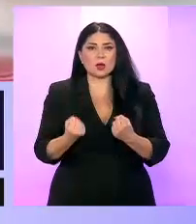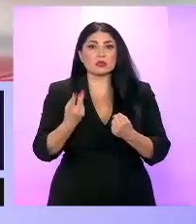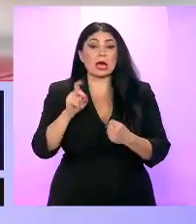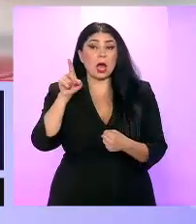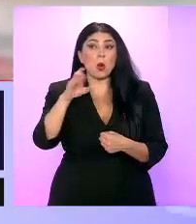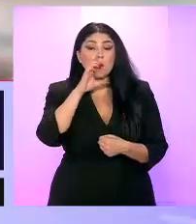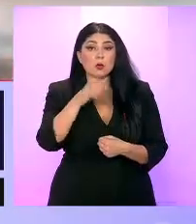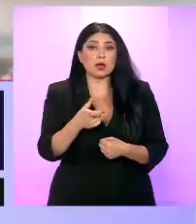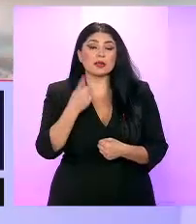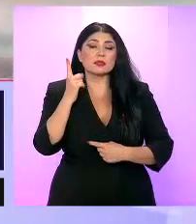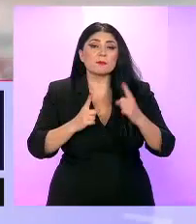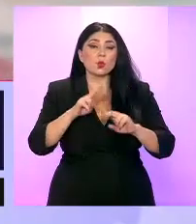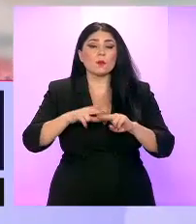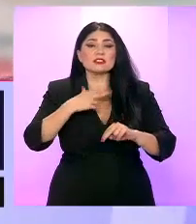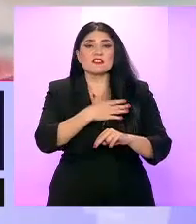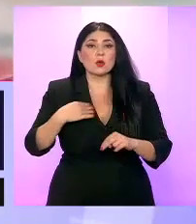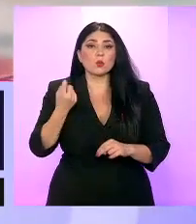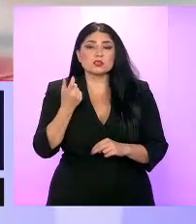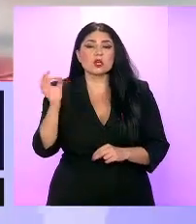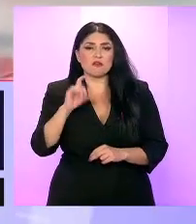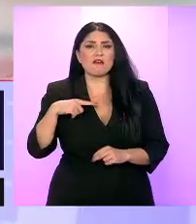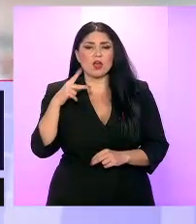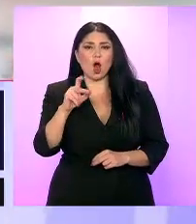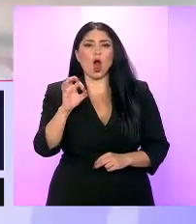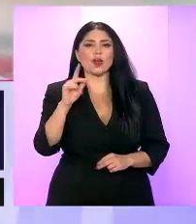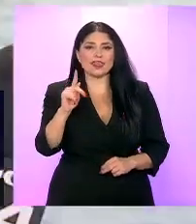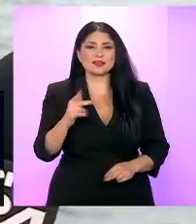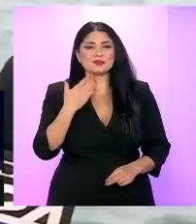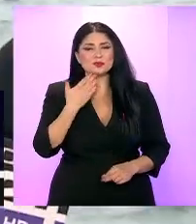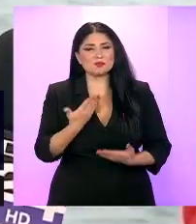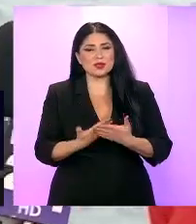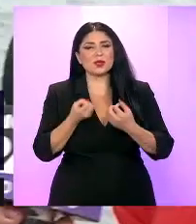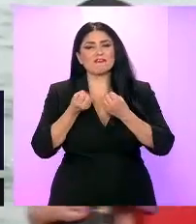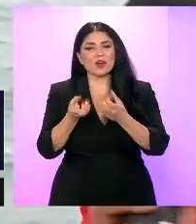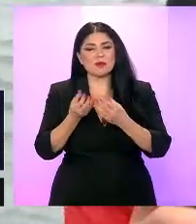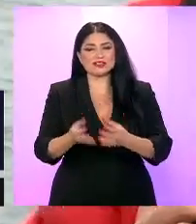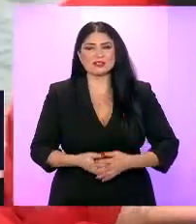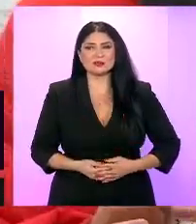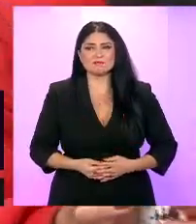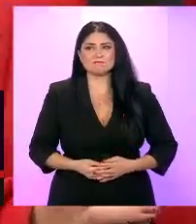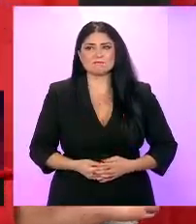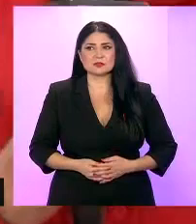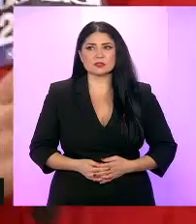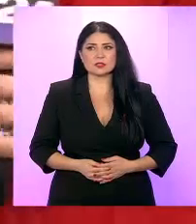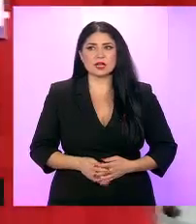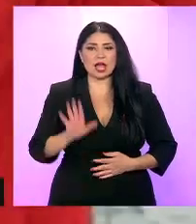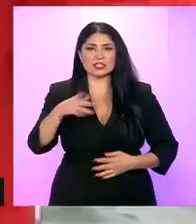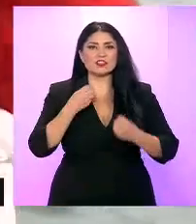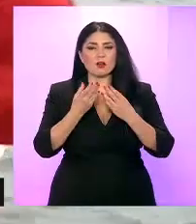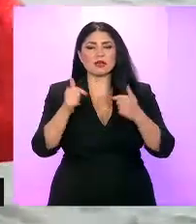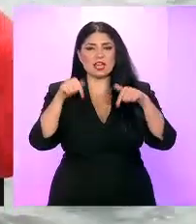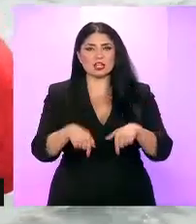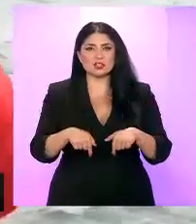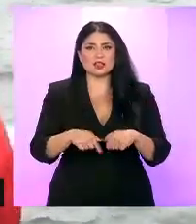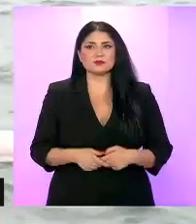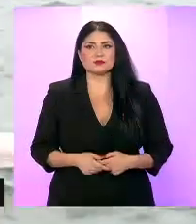însă totul depinde de vreme. Cu puțin noroc va fi ok. Vă mulțumesc foarte mult pentru aceste informații. Așadar, acestea sunt informațiile de